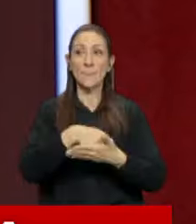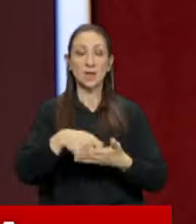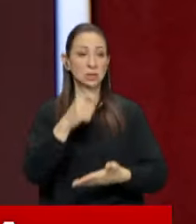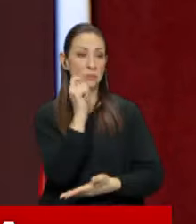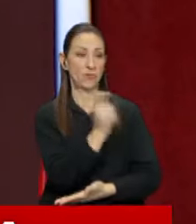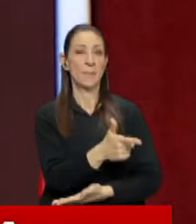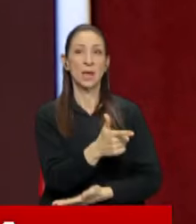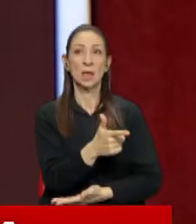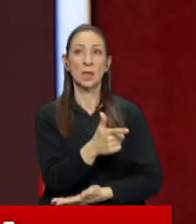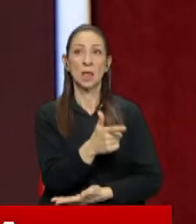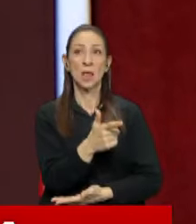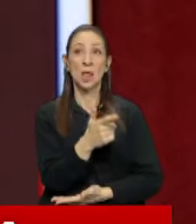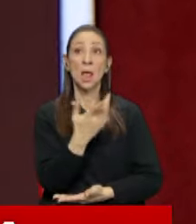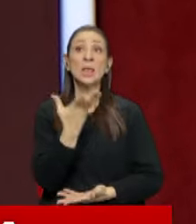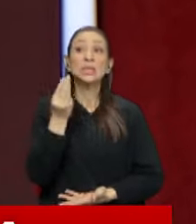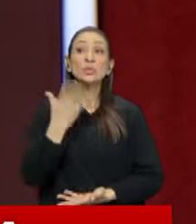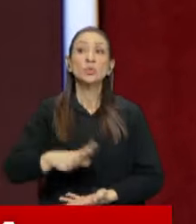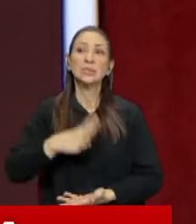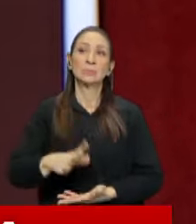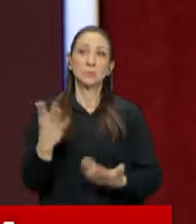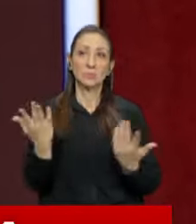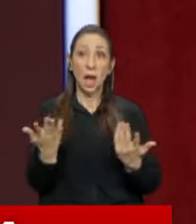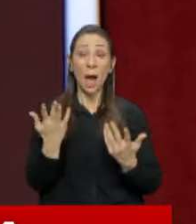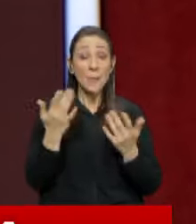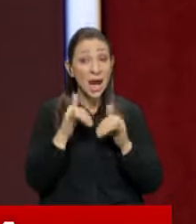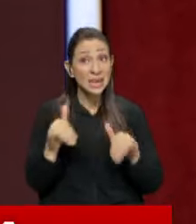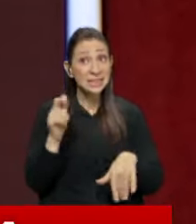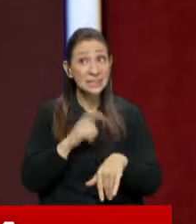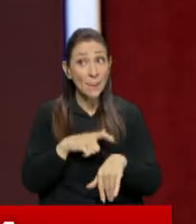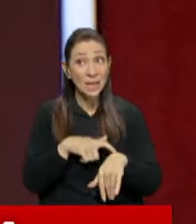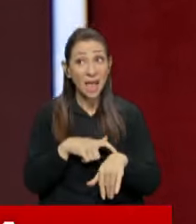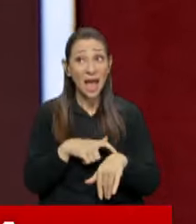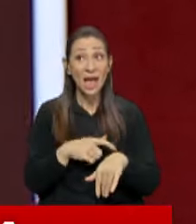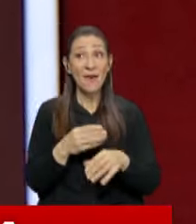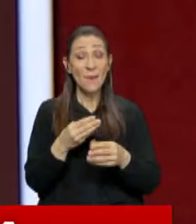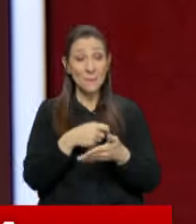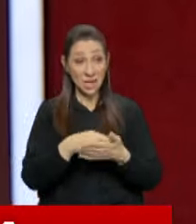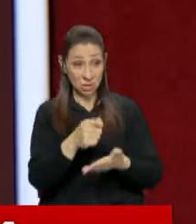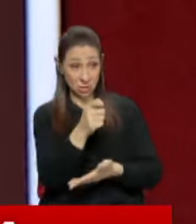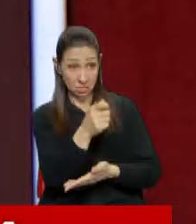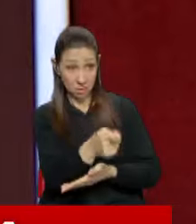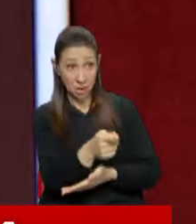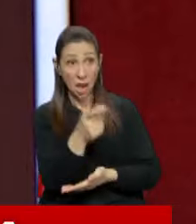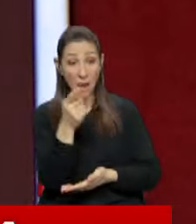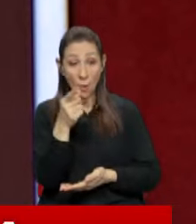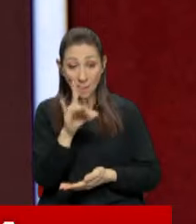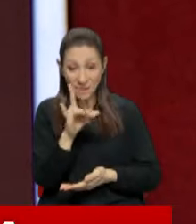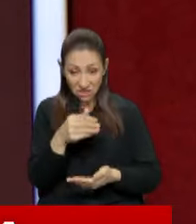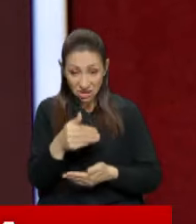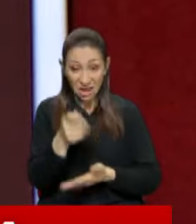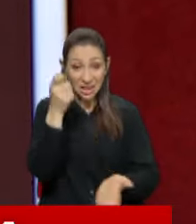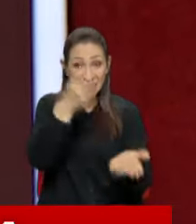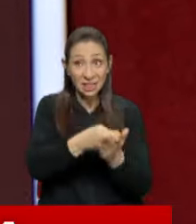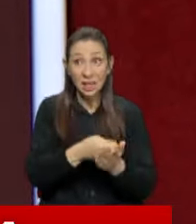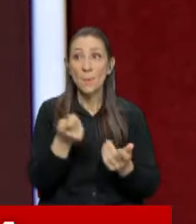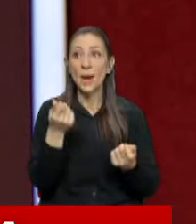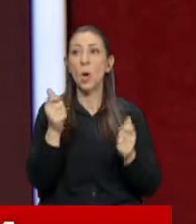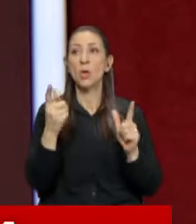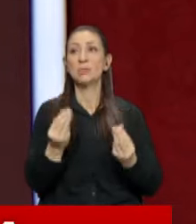vermek en arzu ettiğimiz bir şey. Ama aynı zamanda verdiğiniz ücreti de ayın 15'inde nakit ödeyebilecek